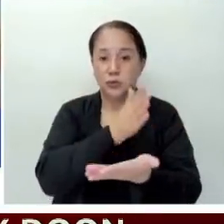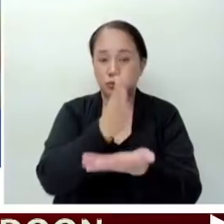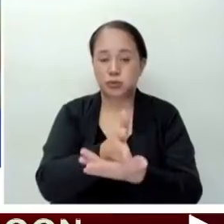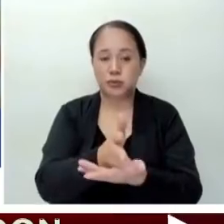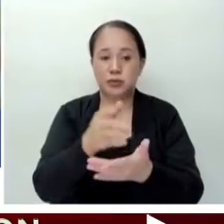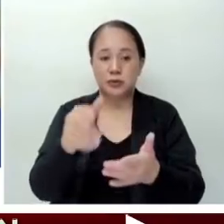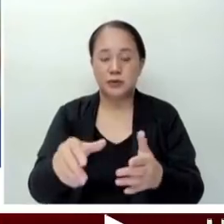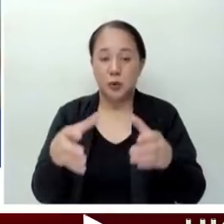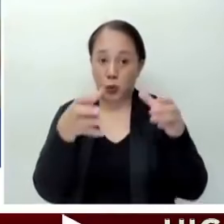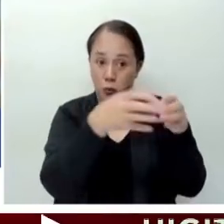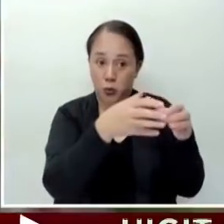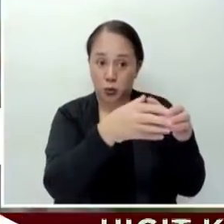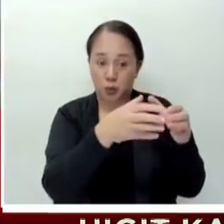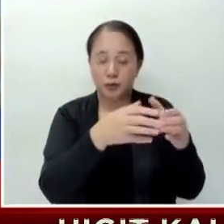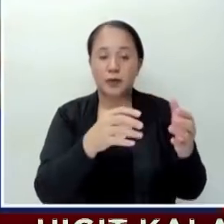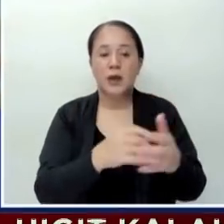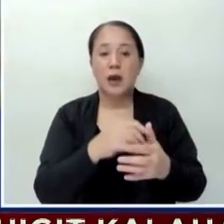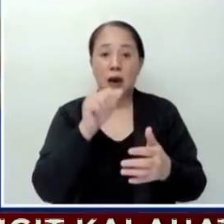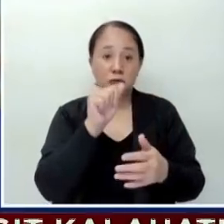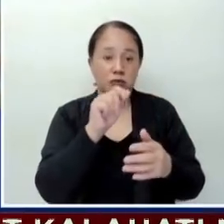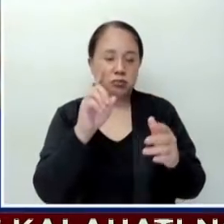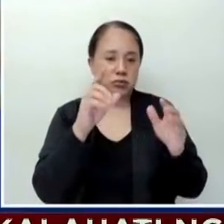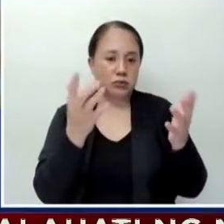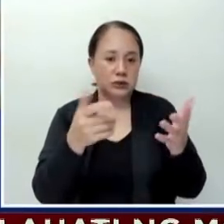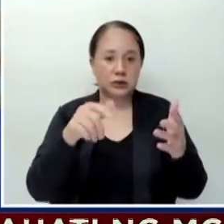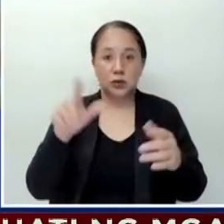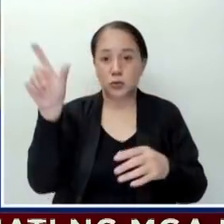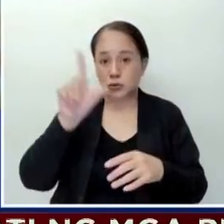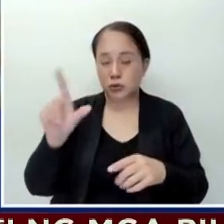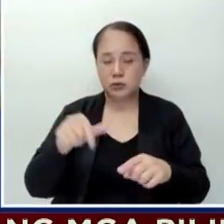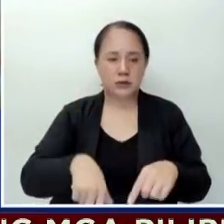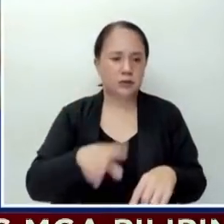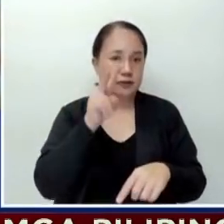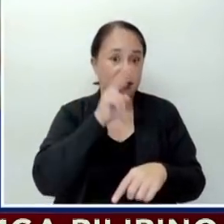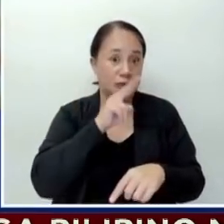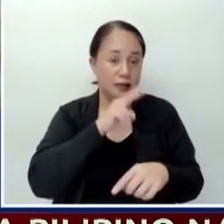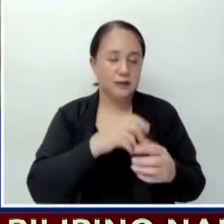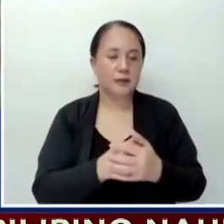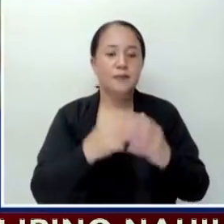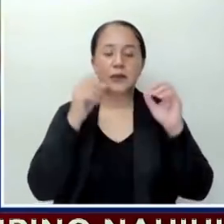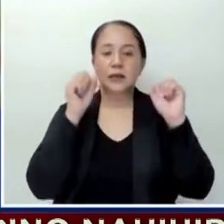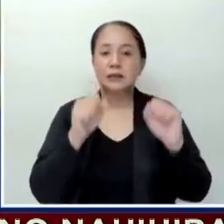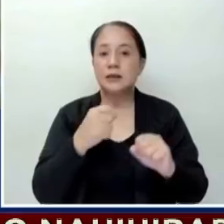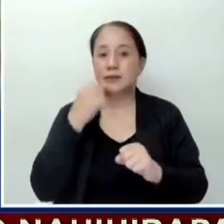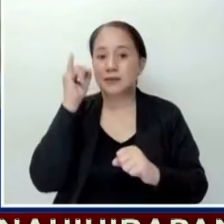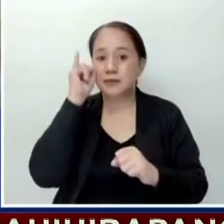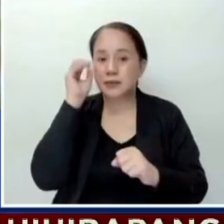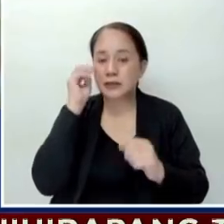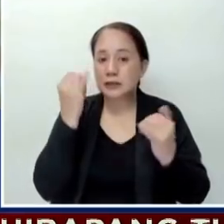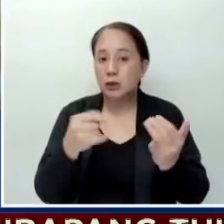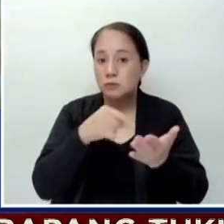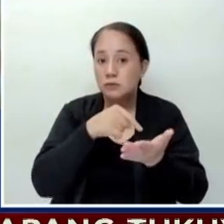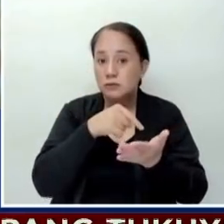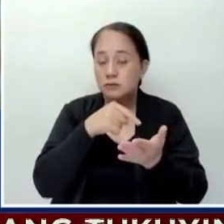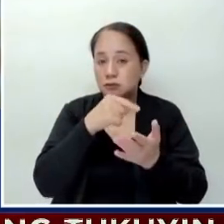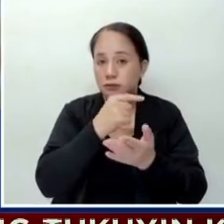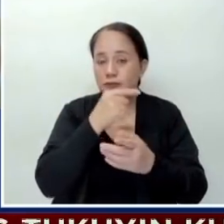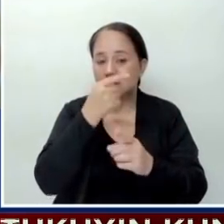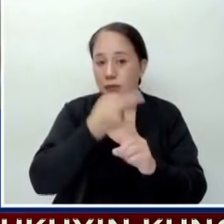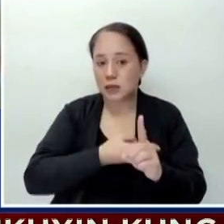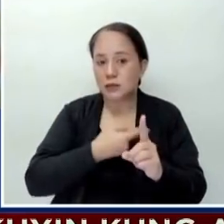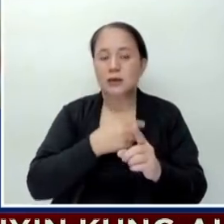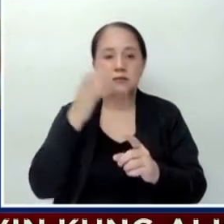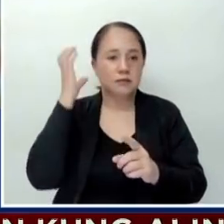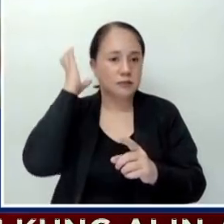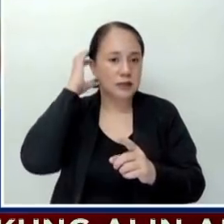National Candidates sa ilang lugar sa Luzon at dito sa Visayas, ayon kay Moreno, ngayong buwan ay sisimulan na din nila ang Mindanao leg